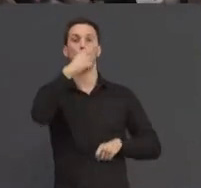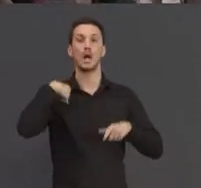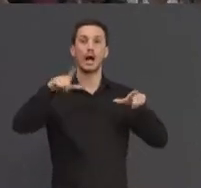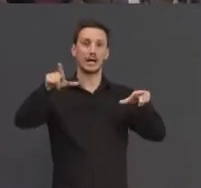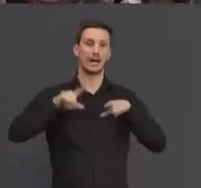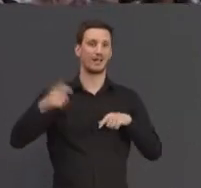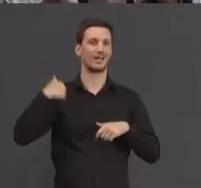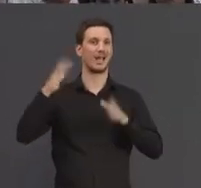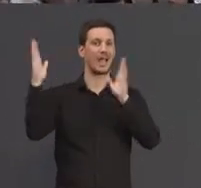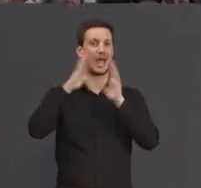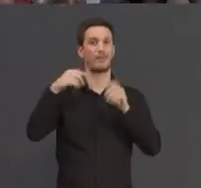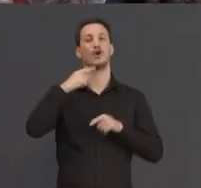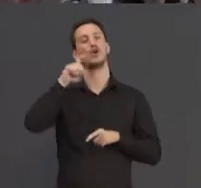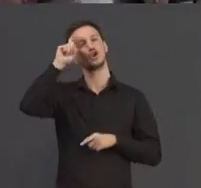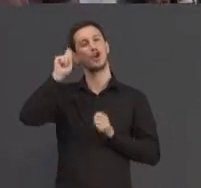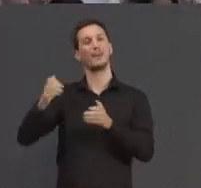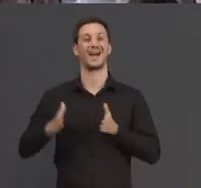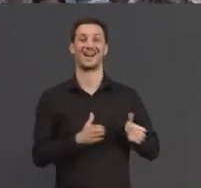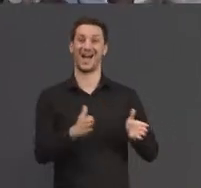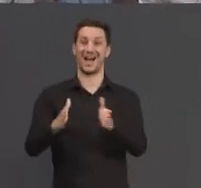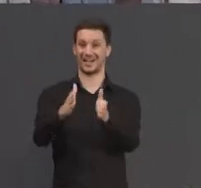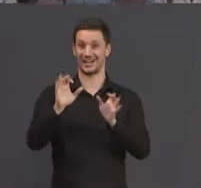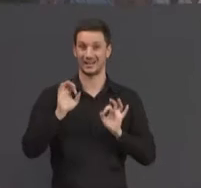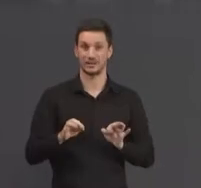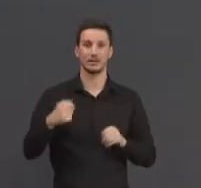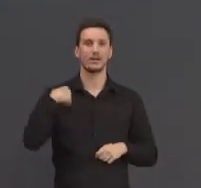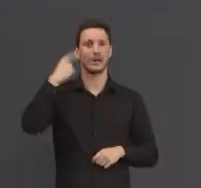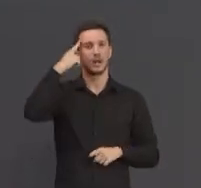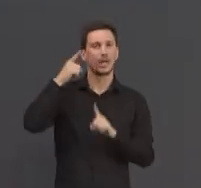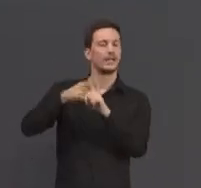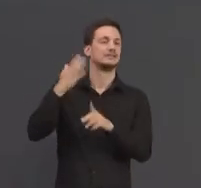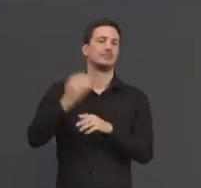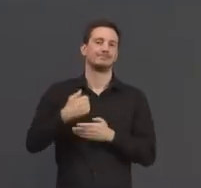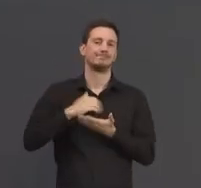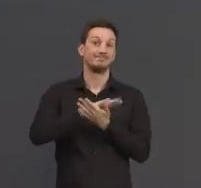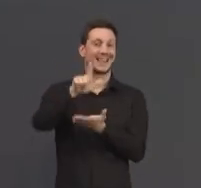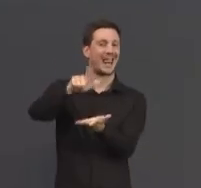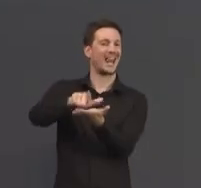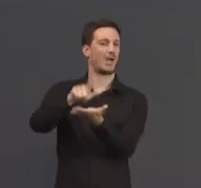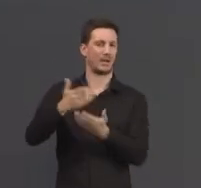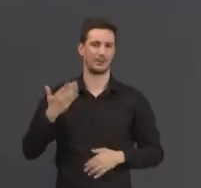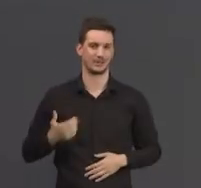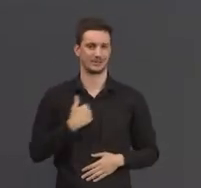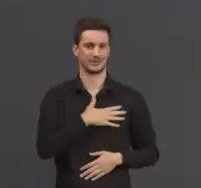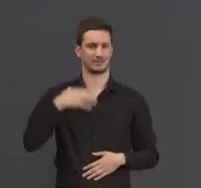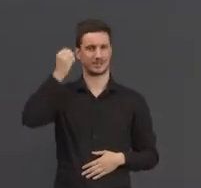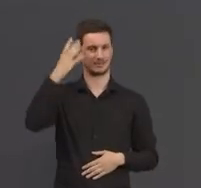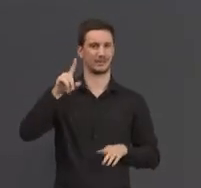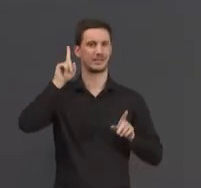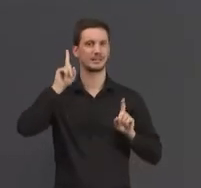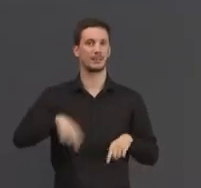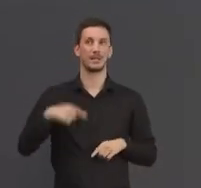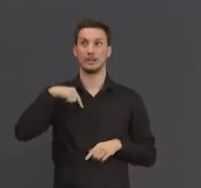aquella època en dèiem la carrera, volia fer alguna cosa relacionada amb la llengua. Però en aquest país existeix una